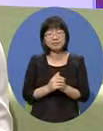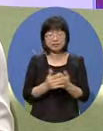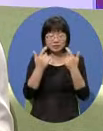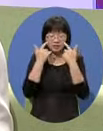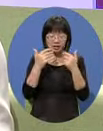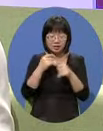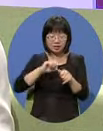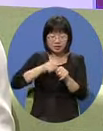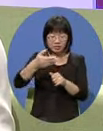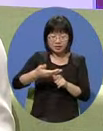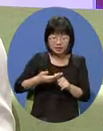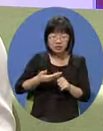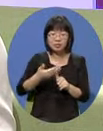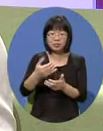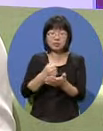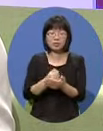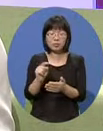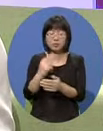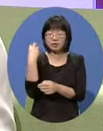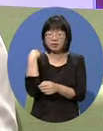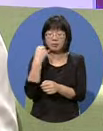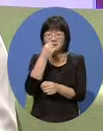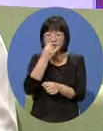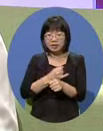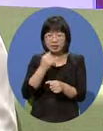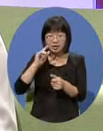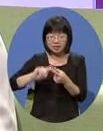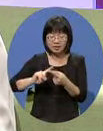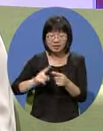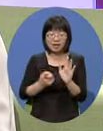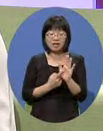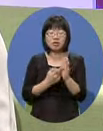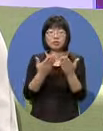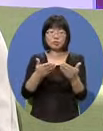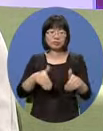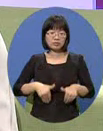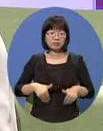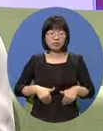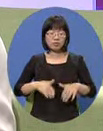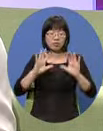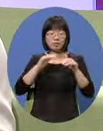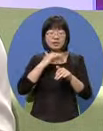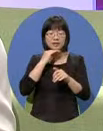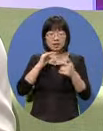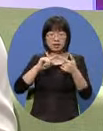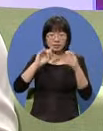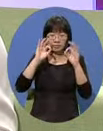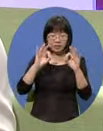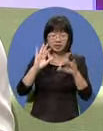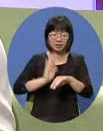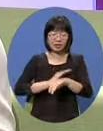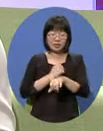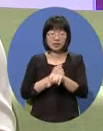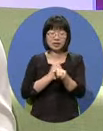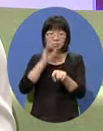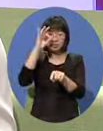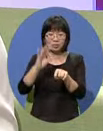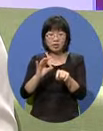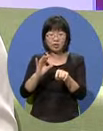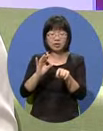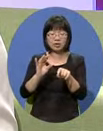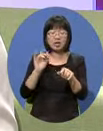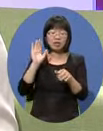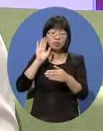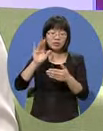정확하게 처벌받을 건 받고 자기가 뭘 책임져야 되는지를 알려줘야 돼요. 그리고 또 어린 어린아이의 그 잘못한 부분들에 대해서는 그것이 이후에